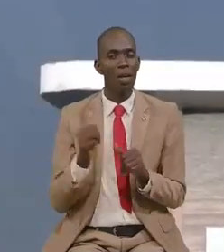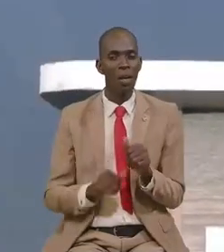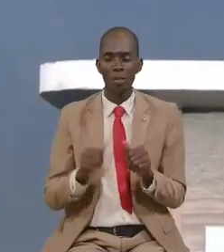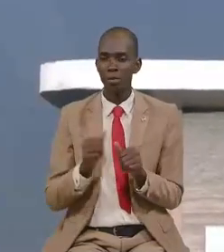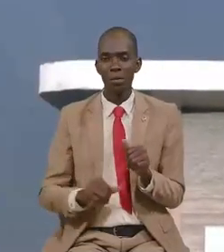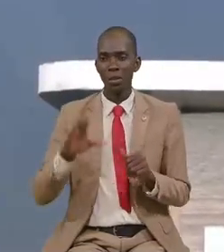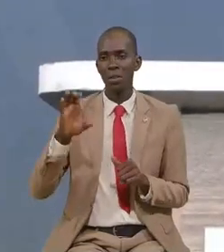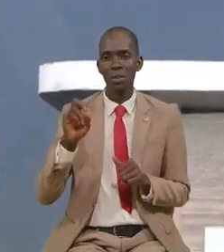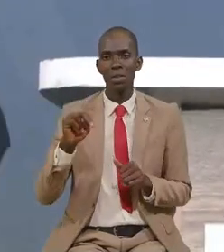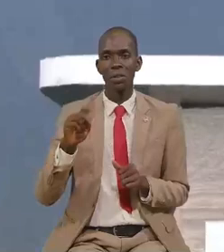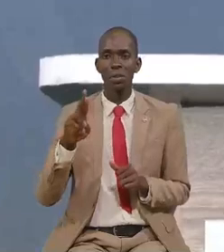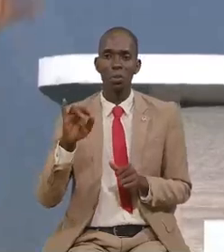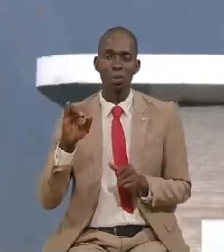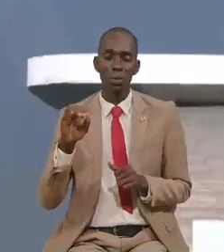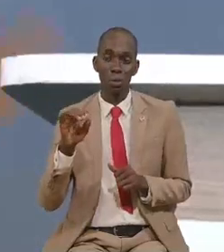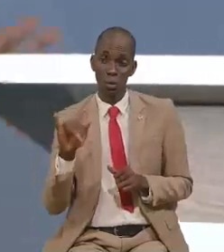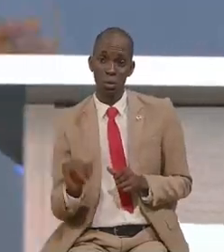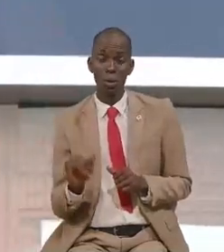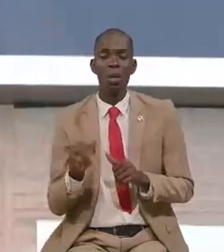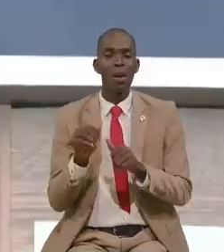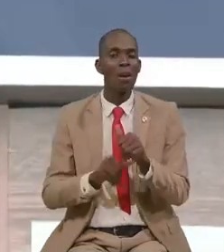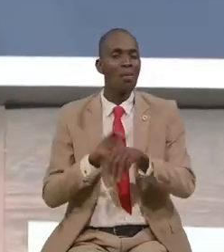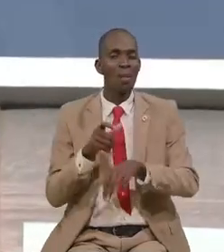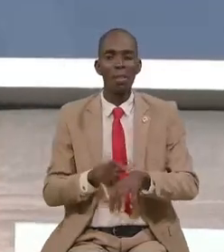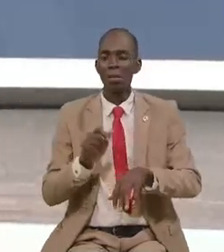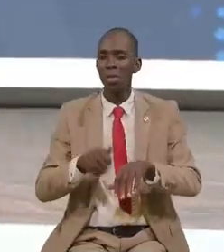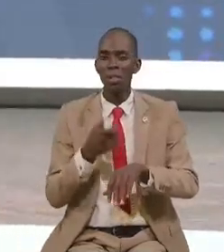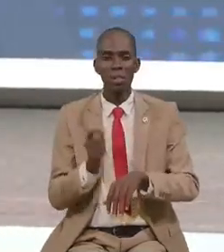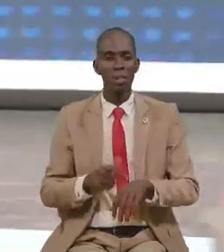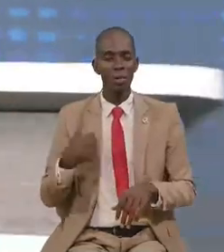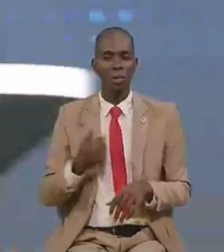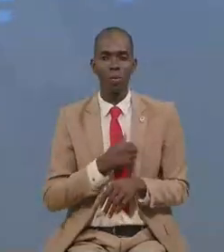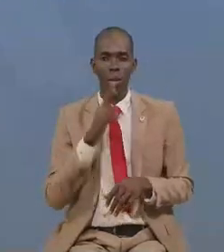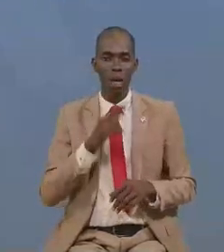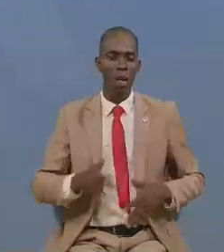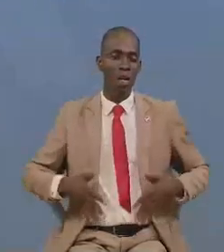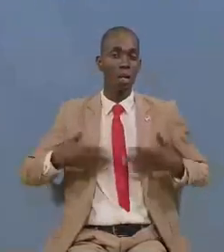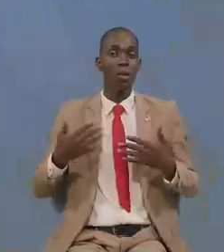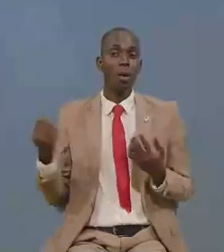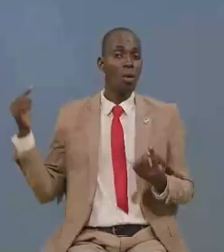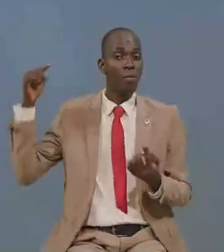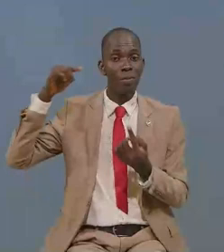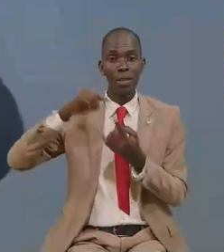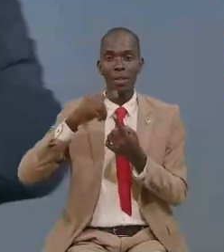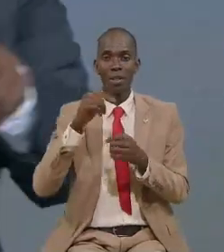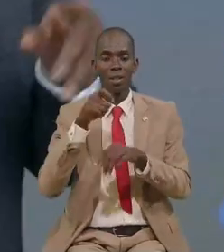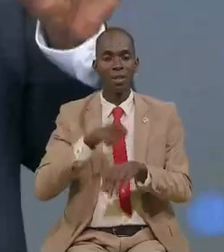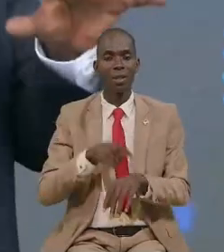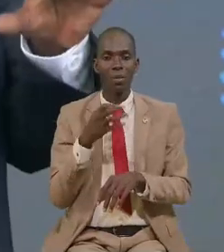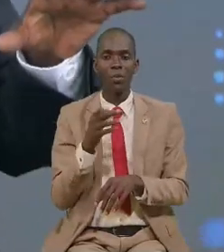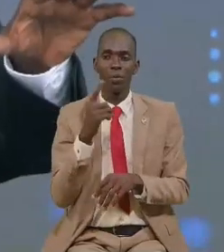Chaque génération, chaque siècle, chaque fois que nous sommes vivants, jusqu'à la période de la